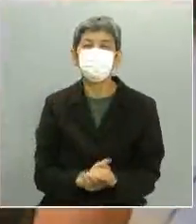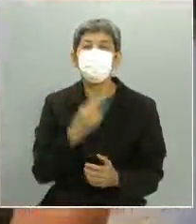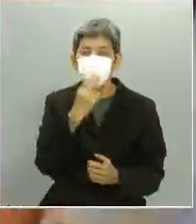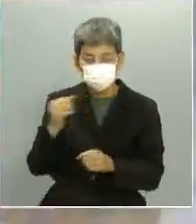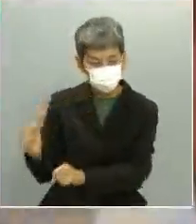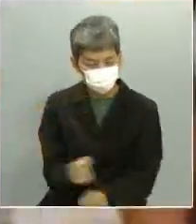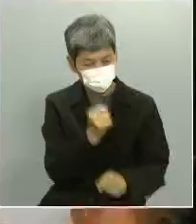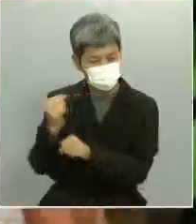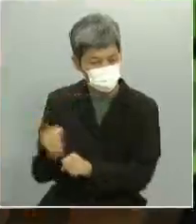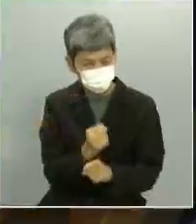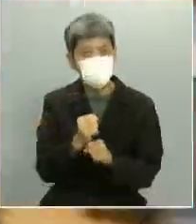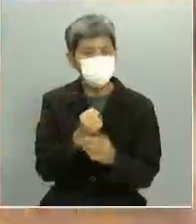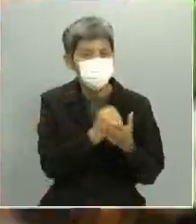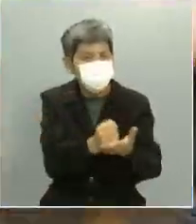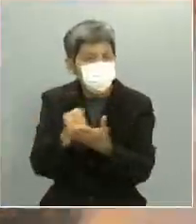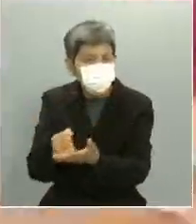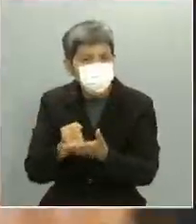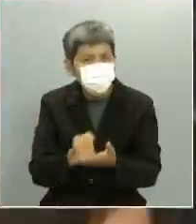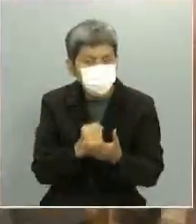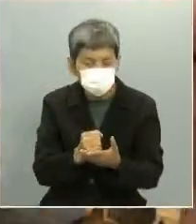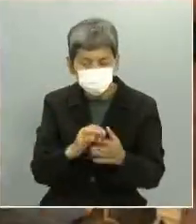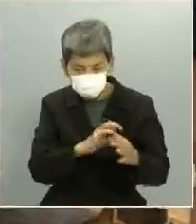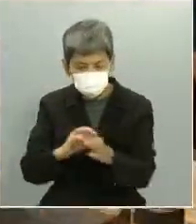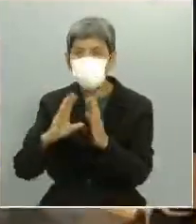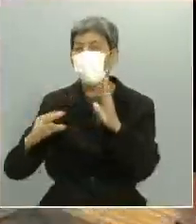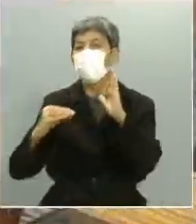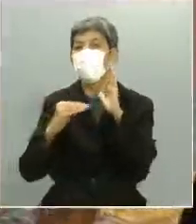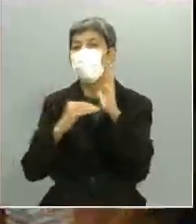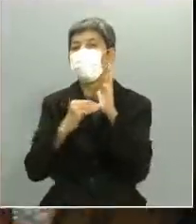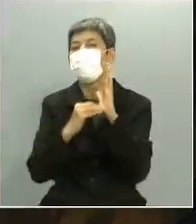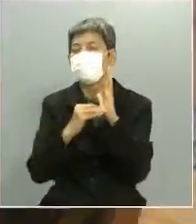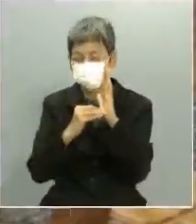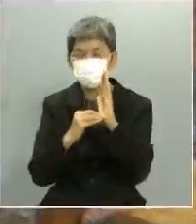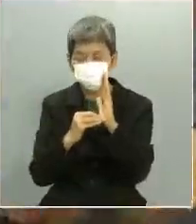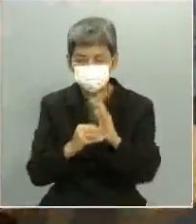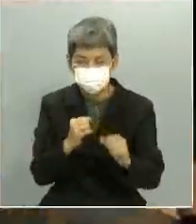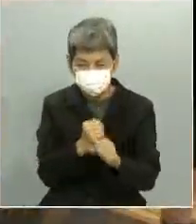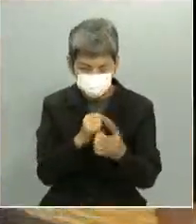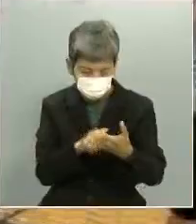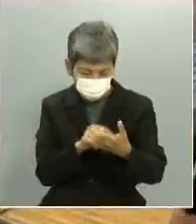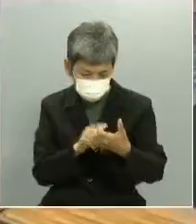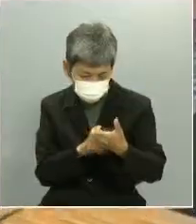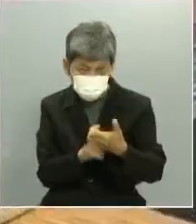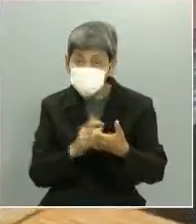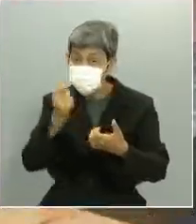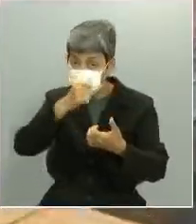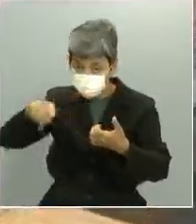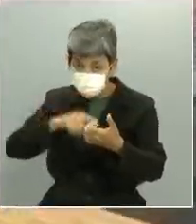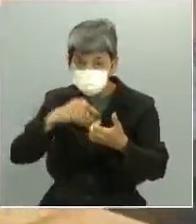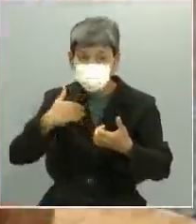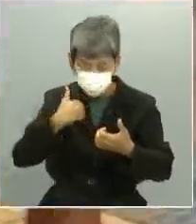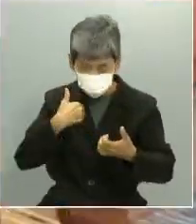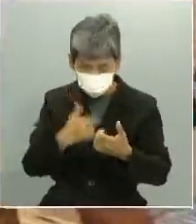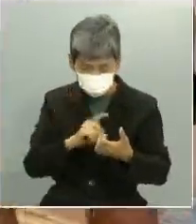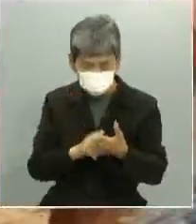ซึ่งเป็นแนวหน้าเป็นข้อเชื่อมของกทม.กับประชาชนจะเข้าทราฟฟี่ฟองดูขณะที่ตรงไอ้